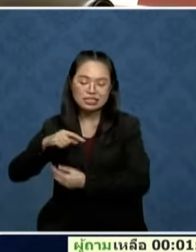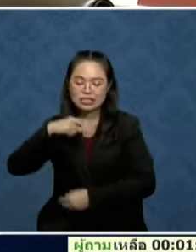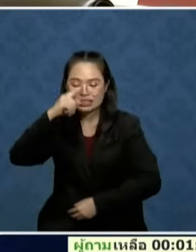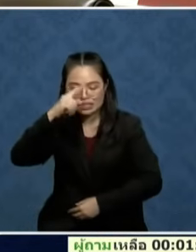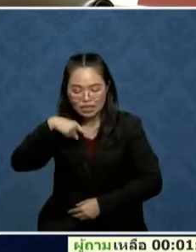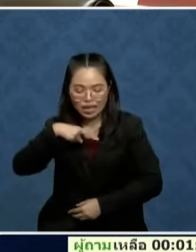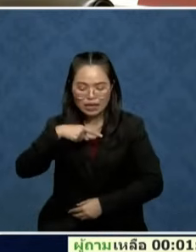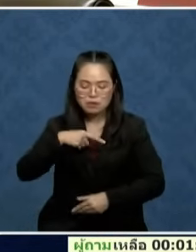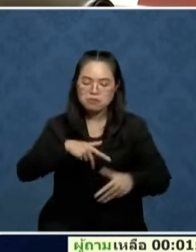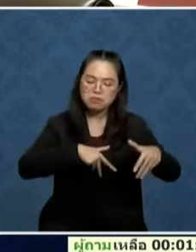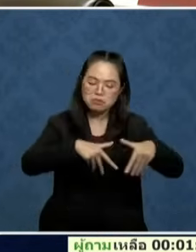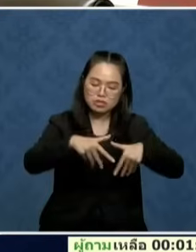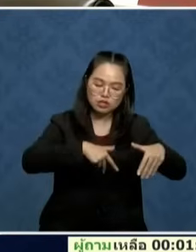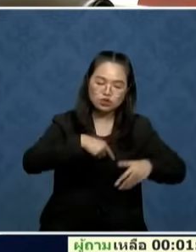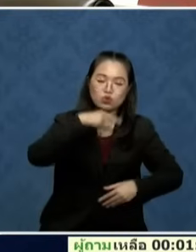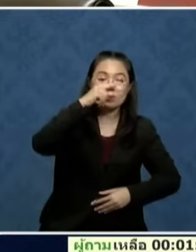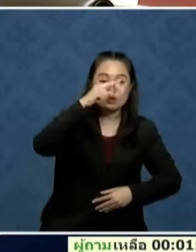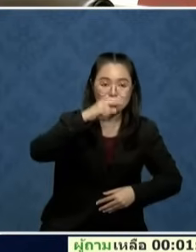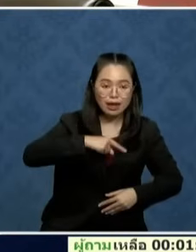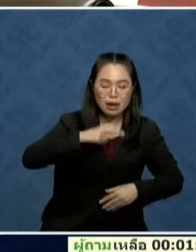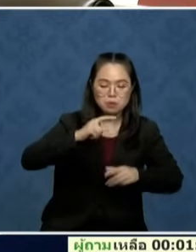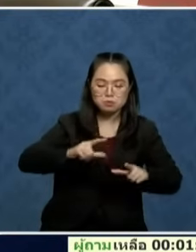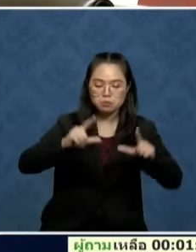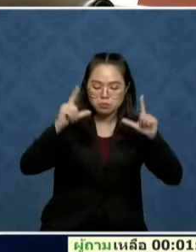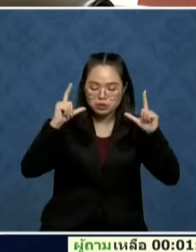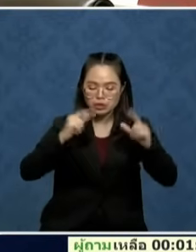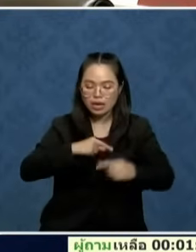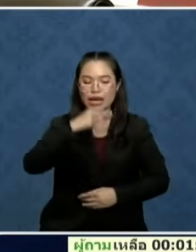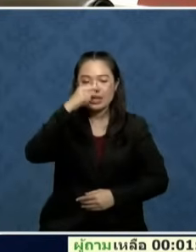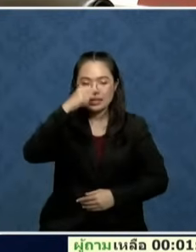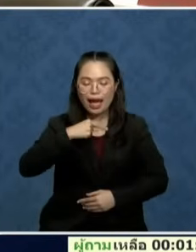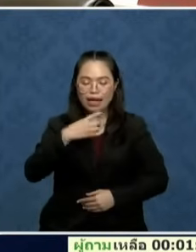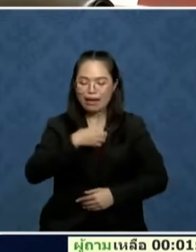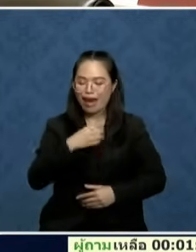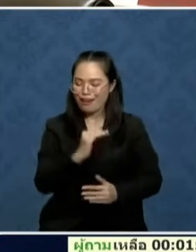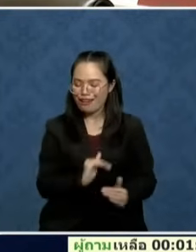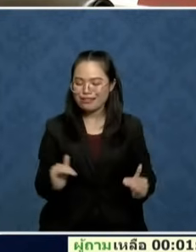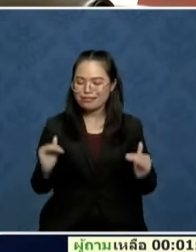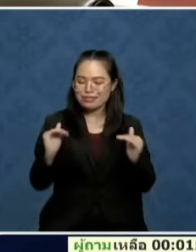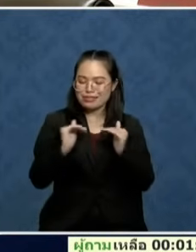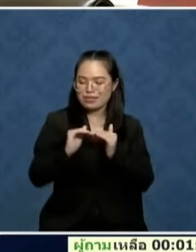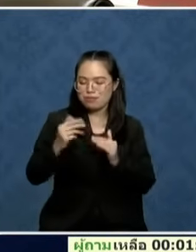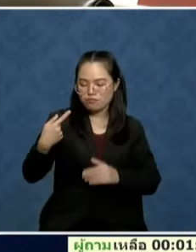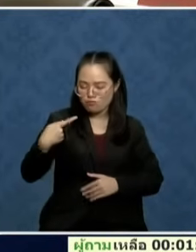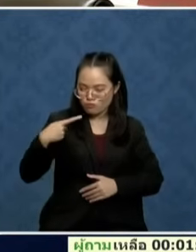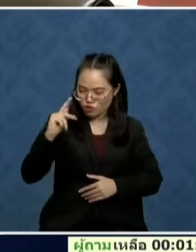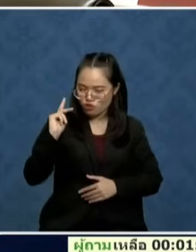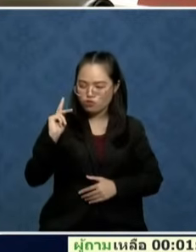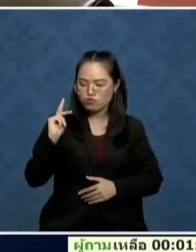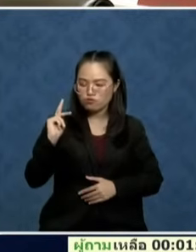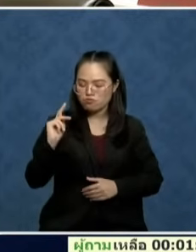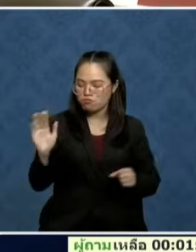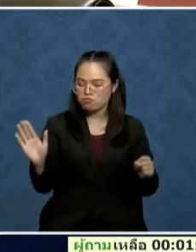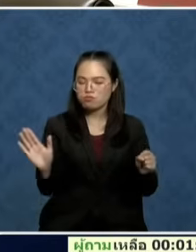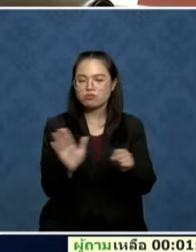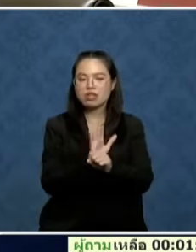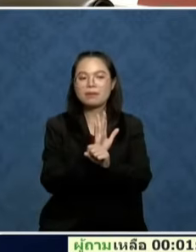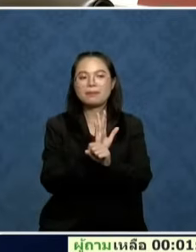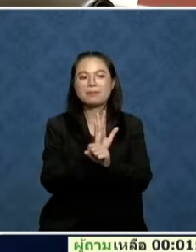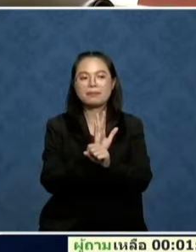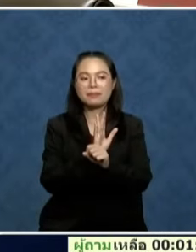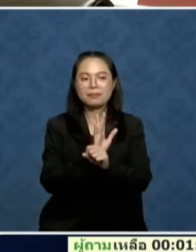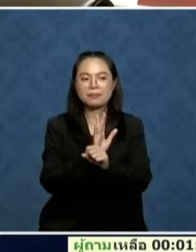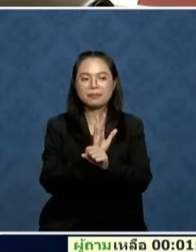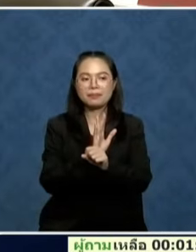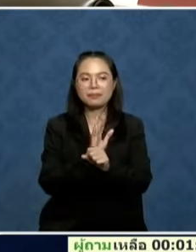ชนชาวไทยรวมทั้งประเทศไทยให้ได้รับสิทธิประโยชน์แล้วก็ผลประโยชน์อย่างเต็มที่ทุกประการ